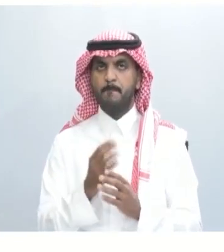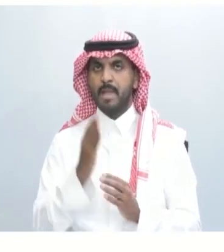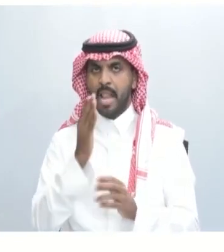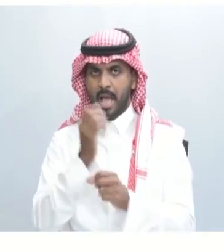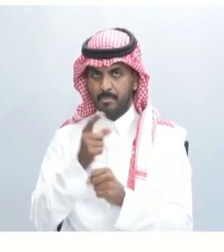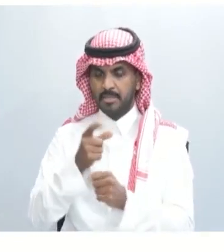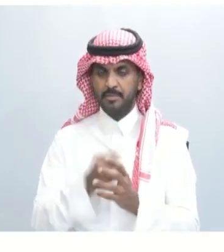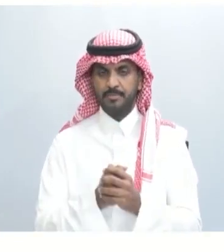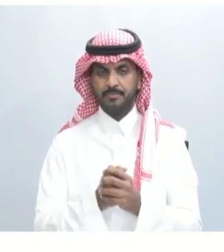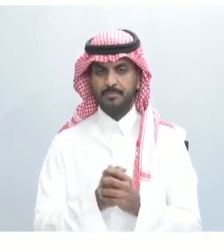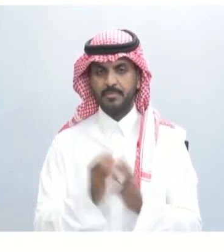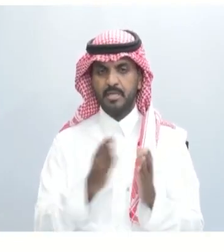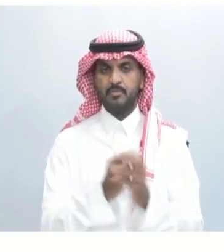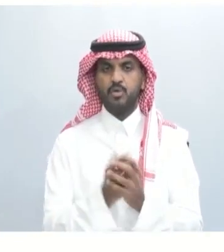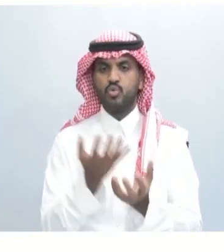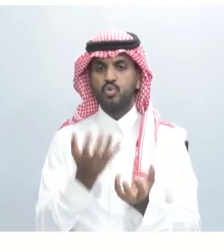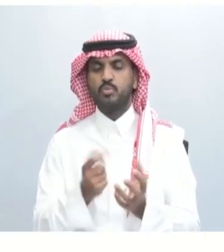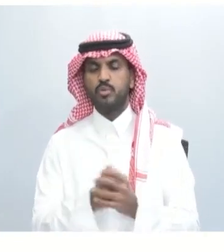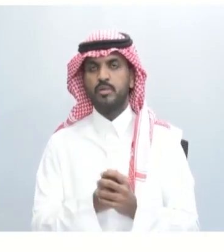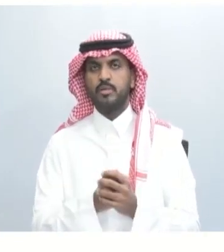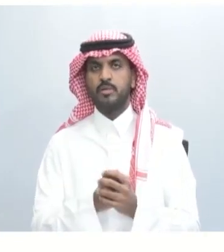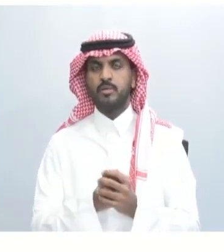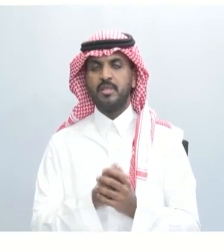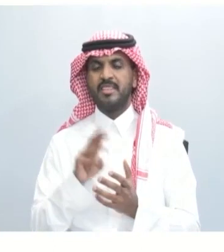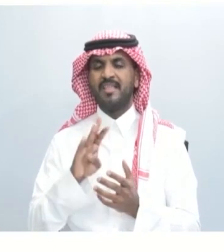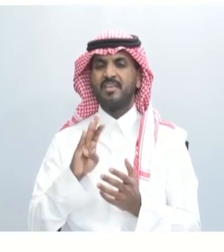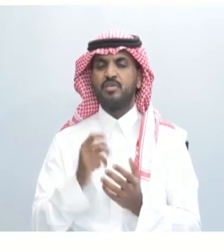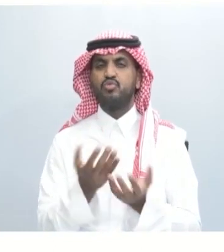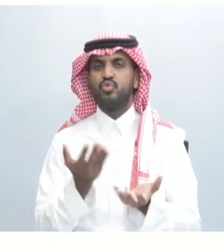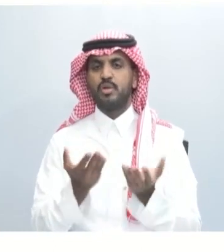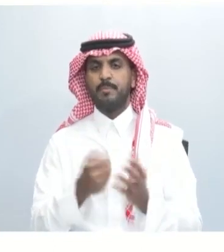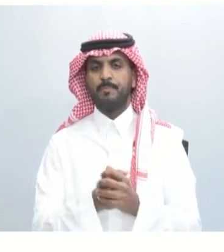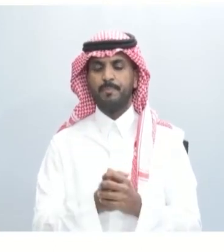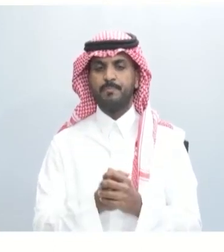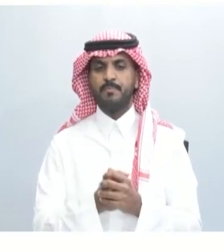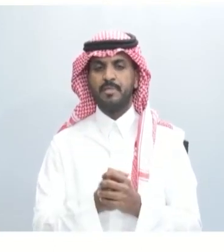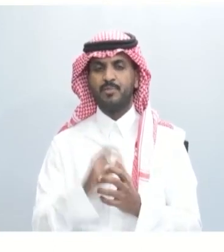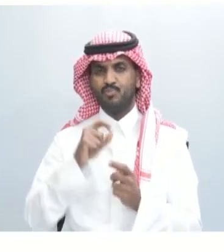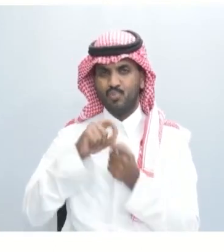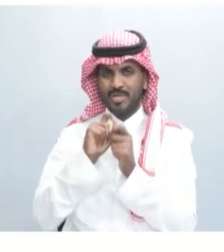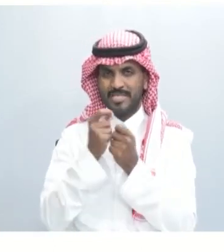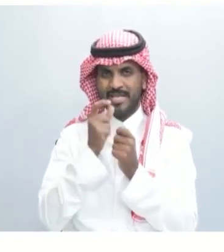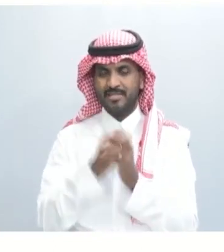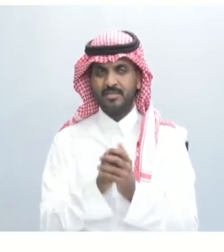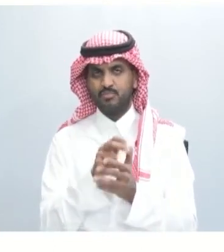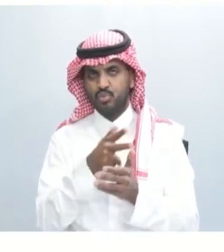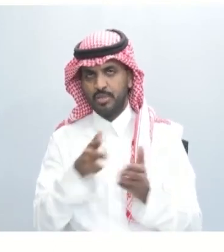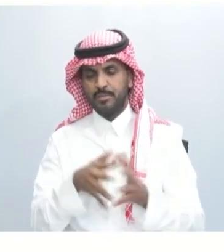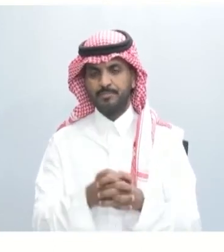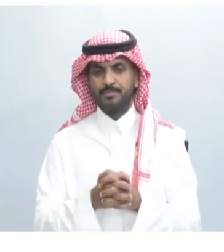التالي يبين كتل مكونات مكونات ثلاثه كيلو جرام من المكسرات المشكله